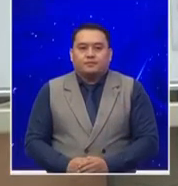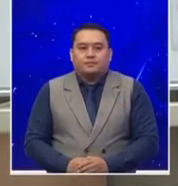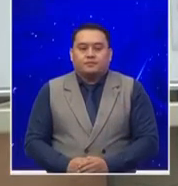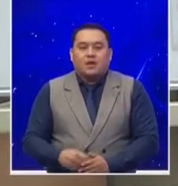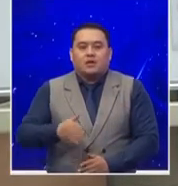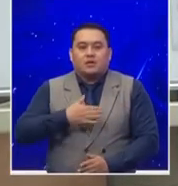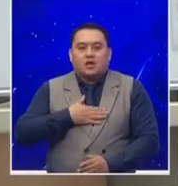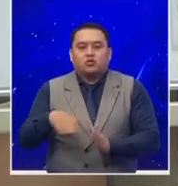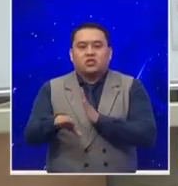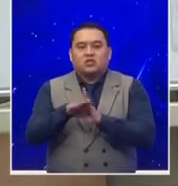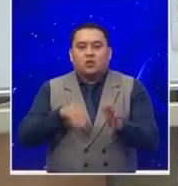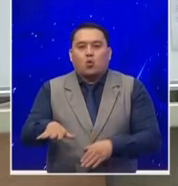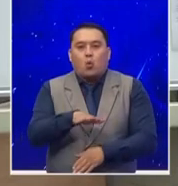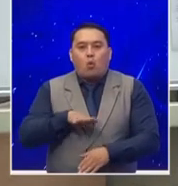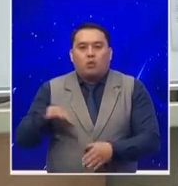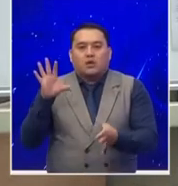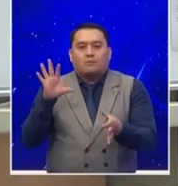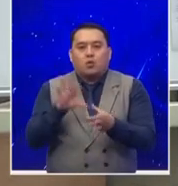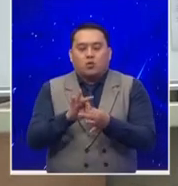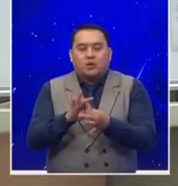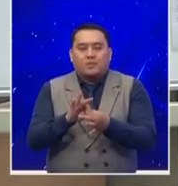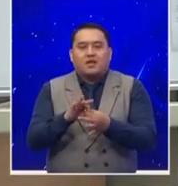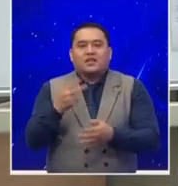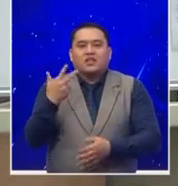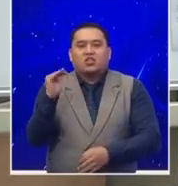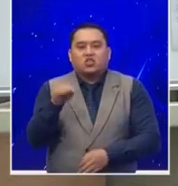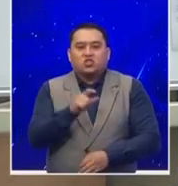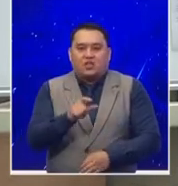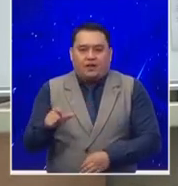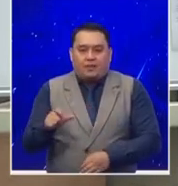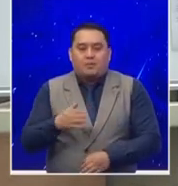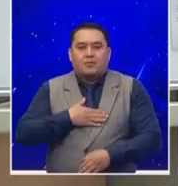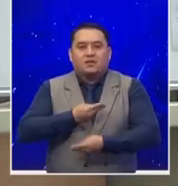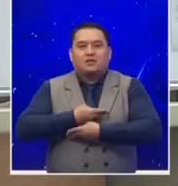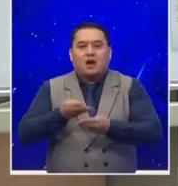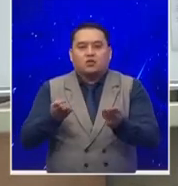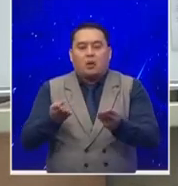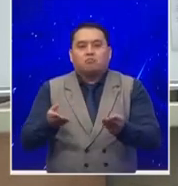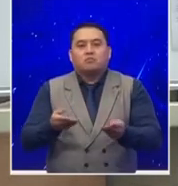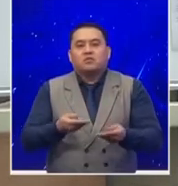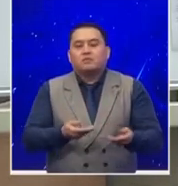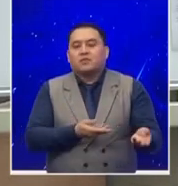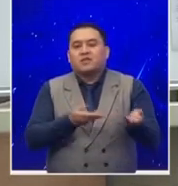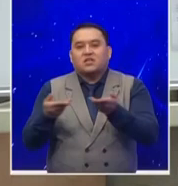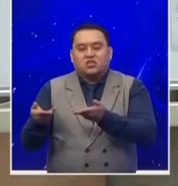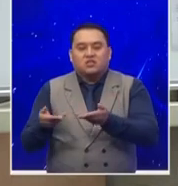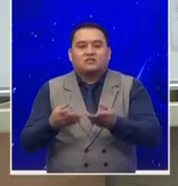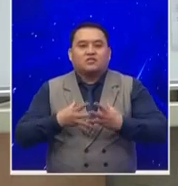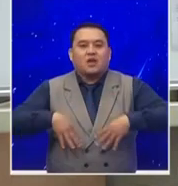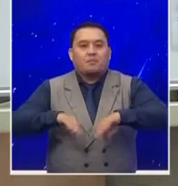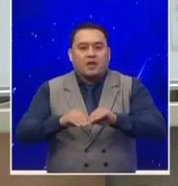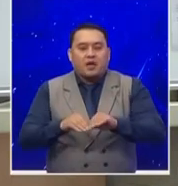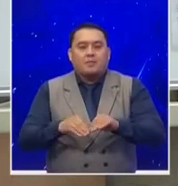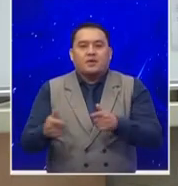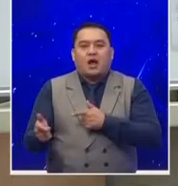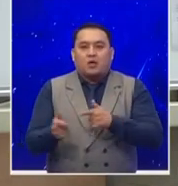К нашему избирательному участку прикреплено почти 3000 человек. Мы раздали пригласительные каждой семье. Все необходимые